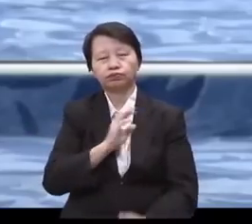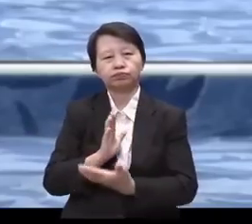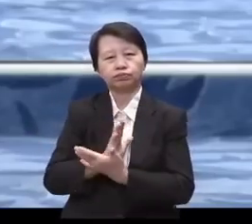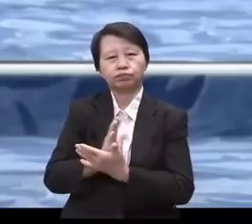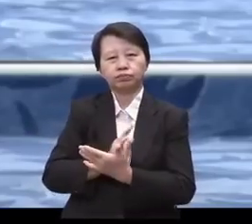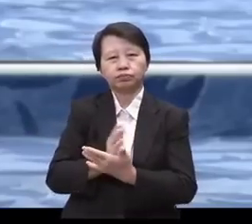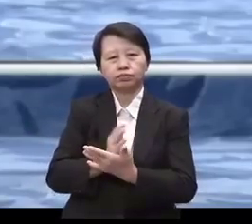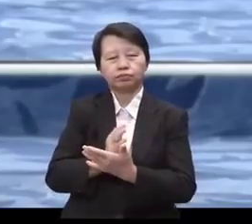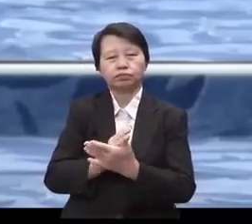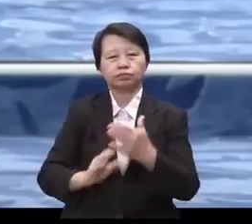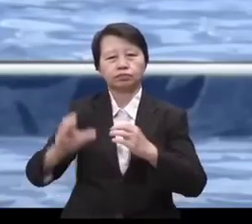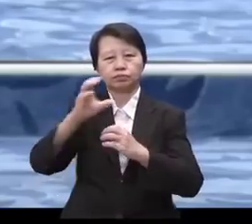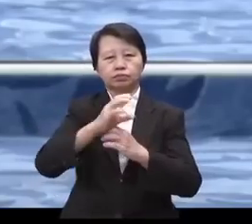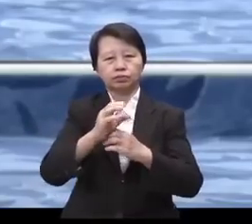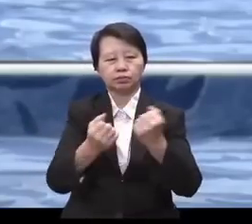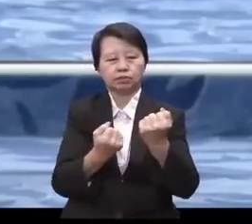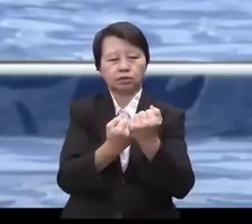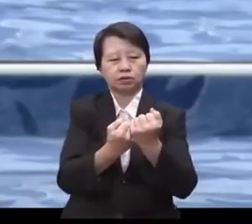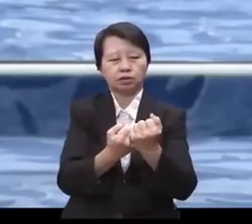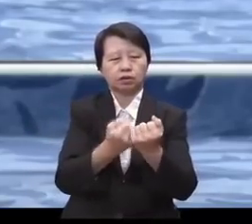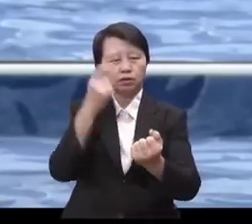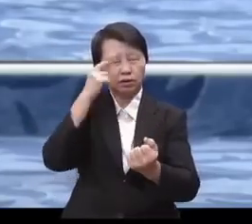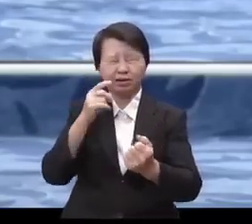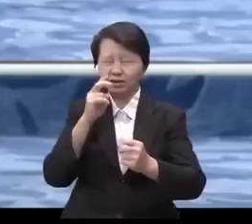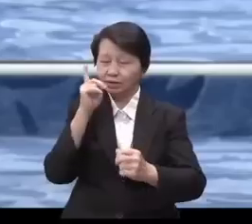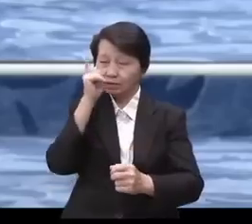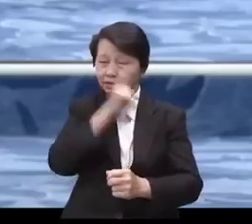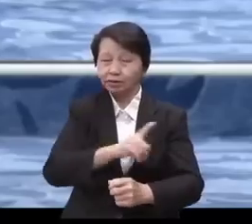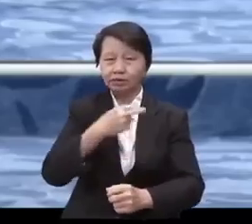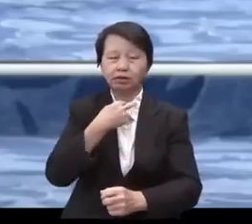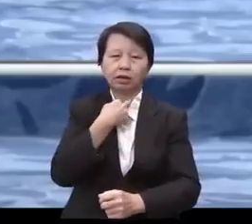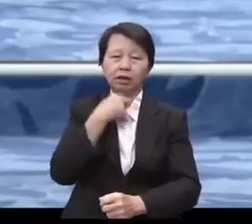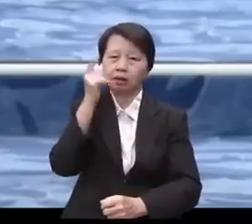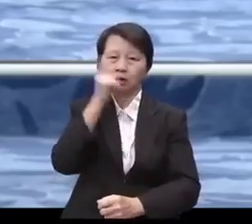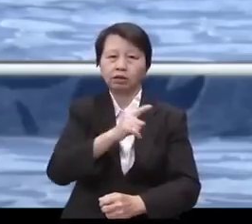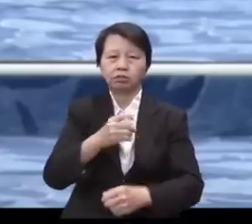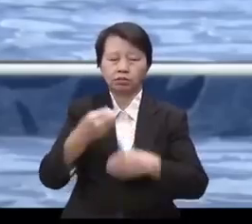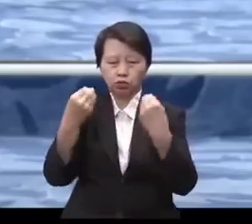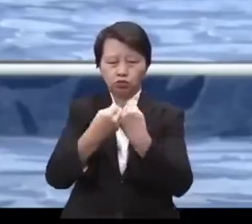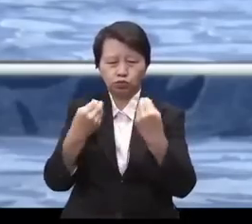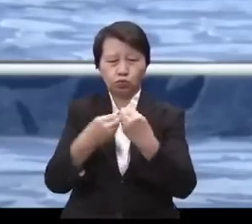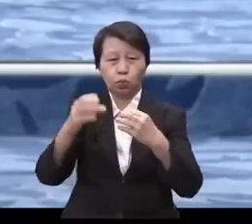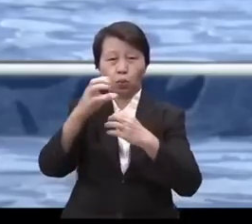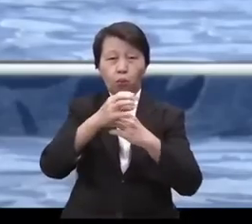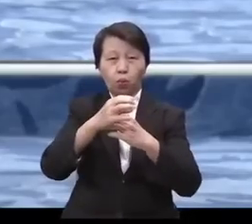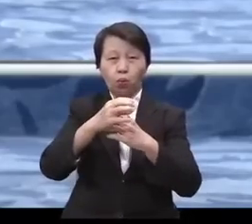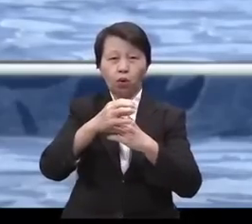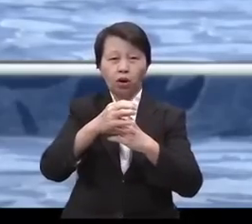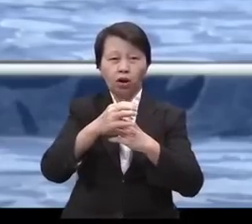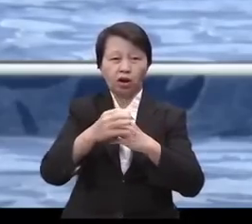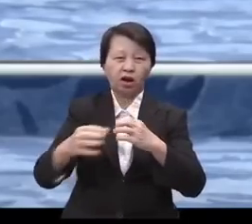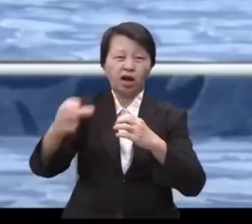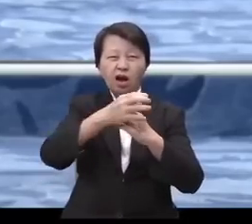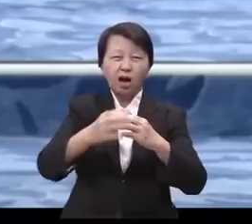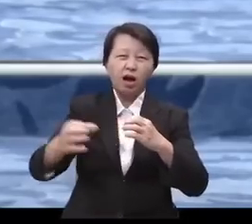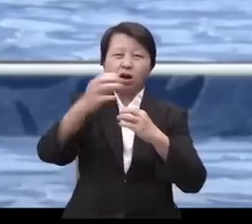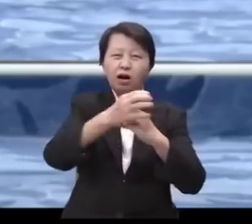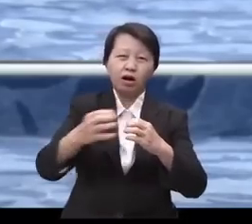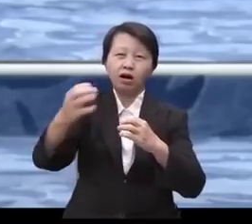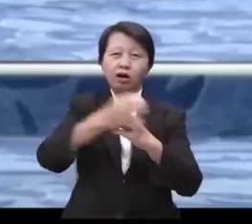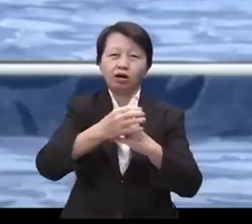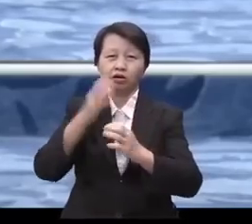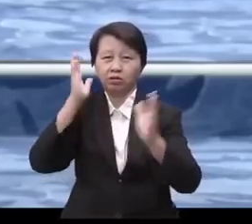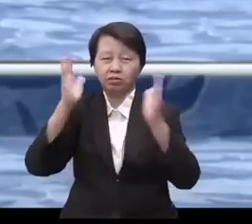sementara subsidi bersasar itu dianggap sangat mendesak kerana jumlah subsidi yang meningkat kepada 81 bilion ringgit bagi